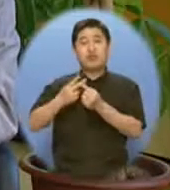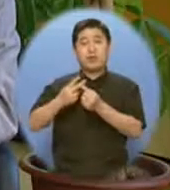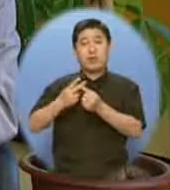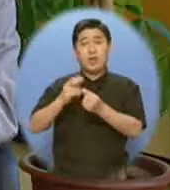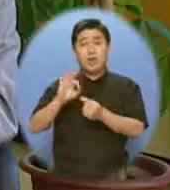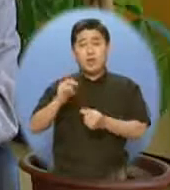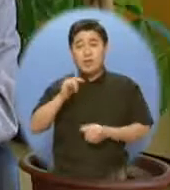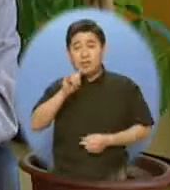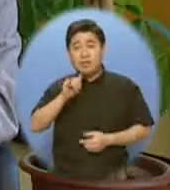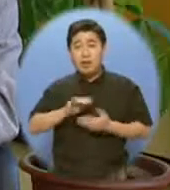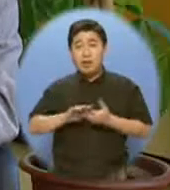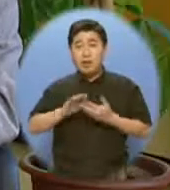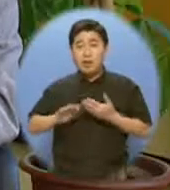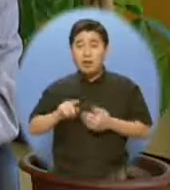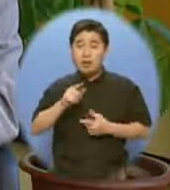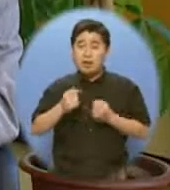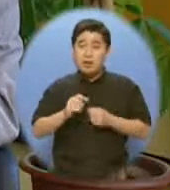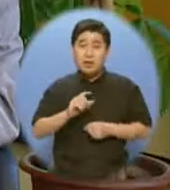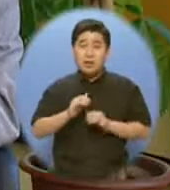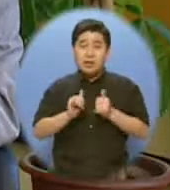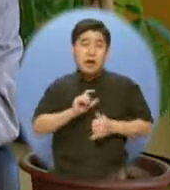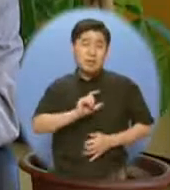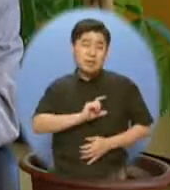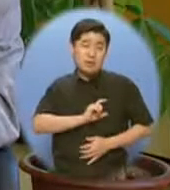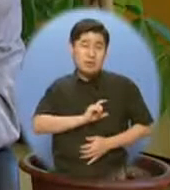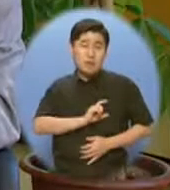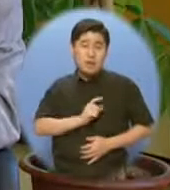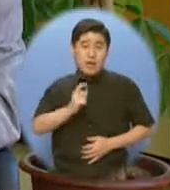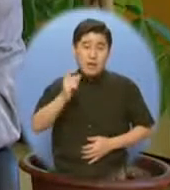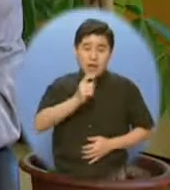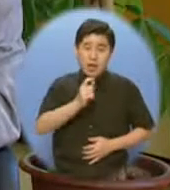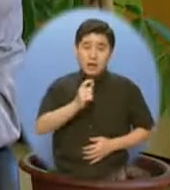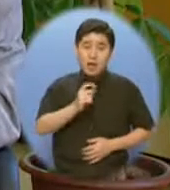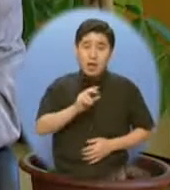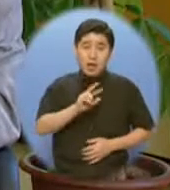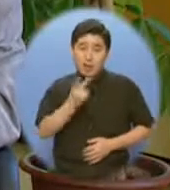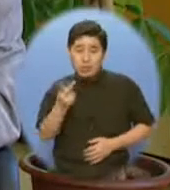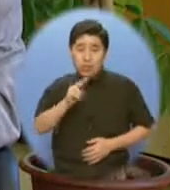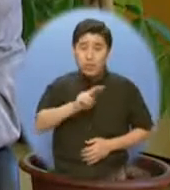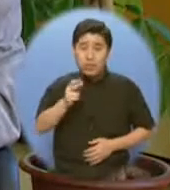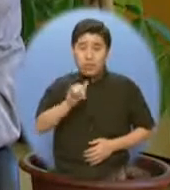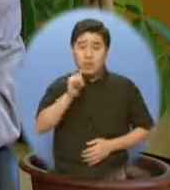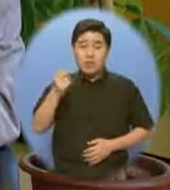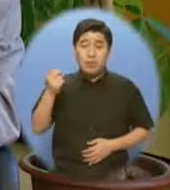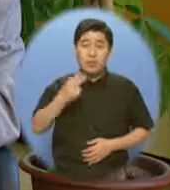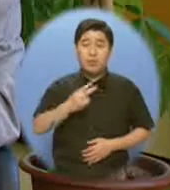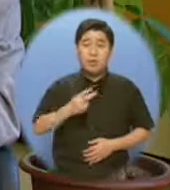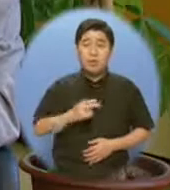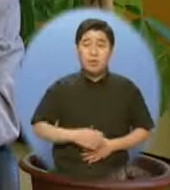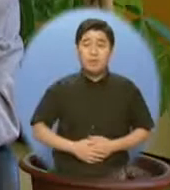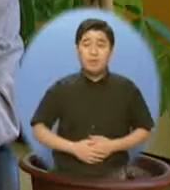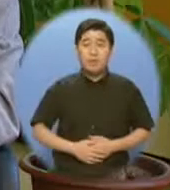있습니다. 이렇게 사람 이름에도 앞에 갔다 뒤에 갔다 하는 게 있고 또